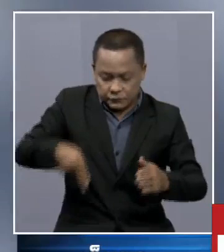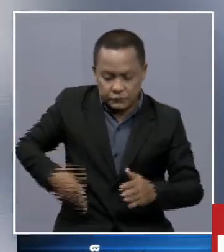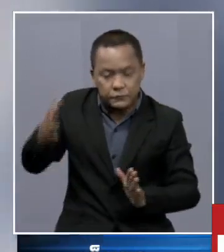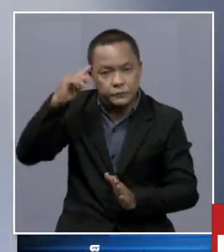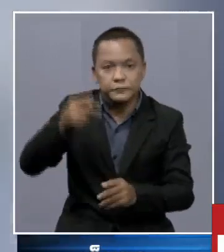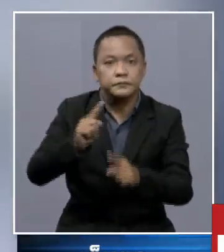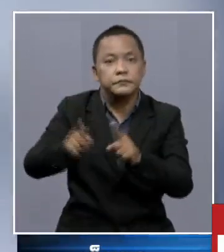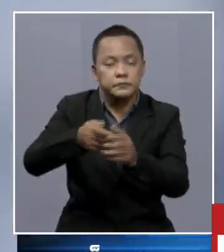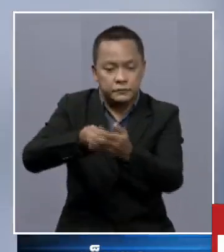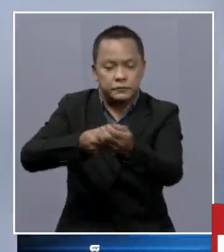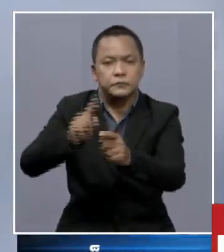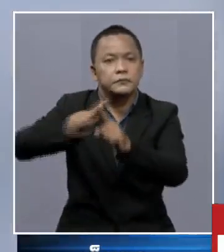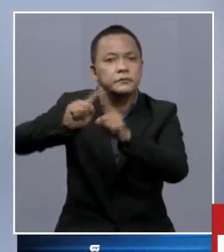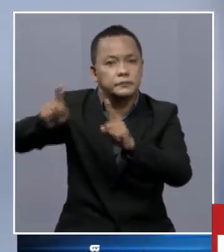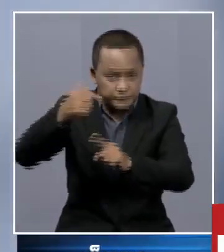ปืน แต่ว94